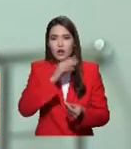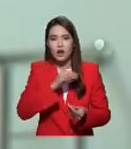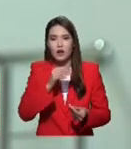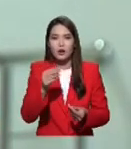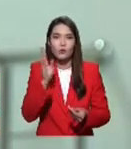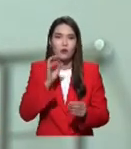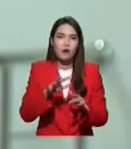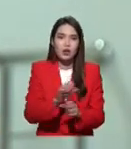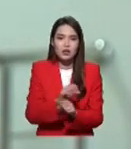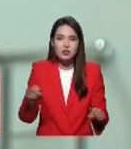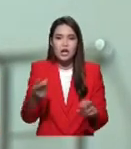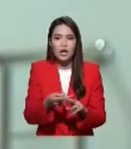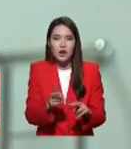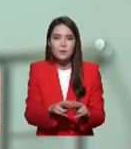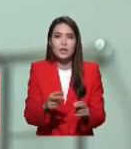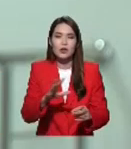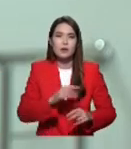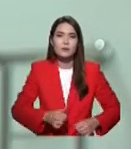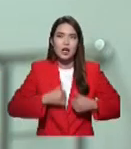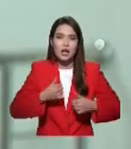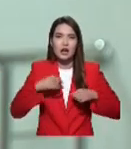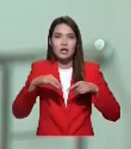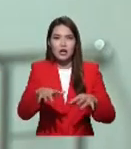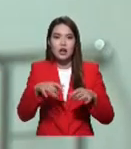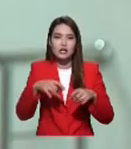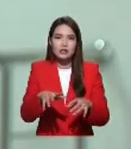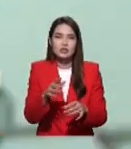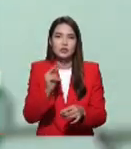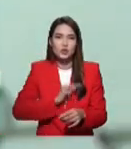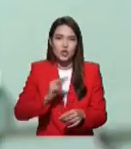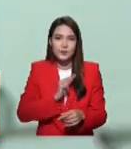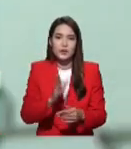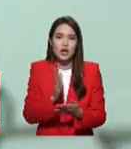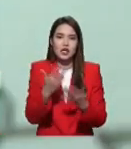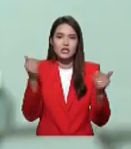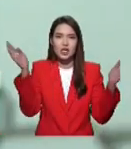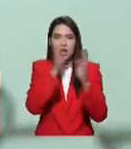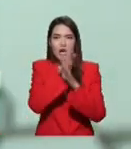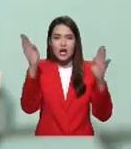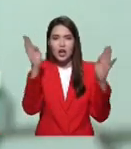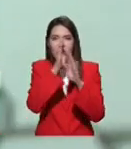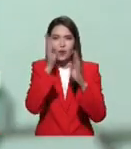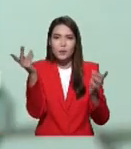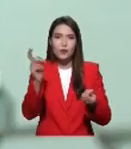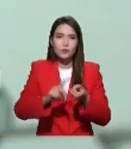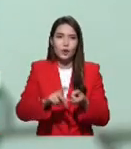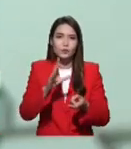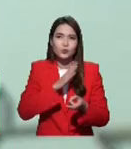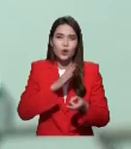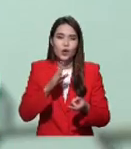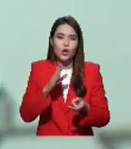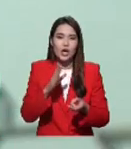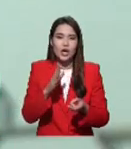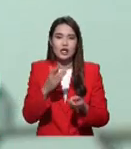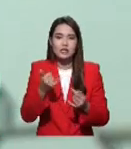мердігерлік ұйымдар барынша құм тұз қоспасын себумен айналысып жатыр. Дегенмен де ауа райын болжау немесе мүмкін емес болғандықтан